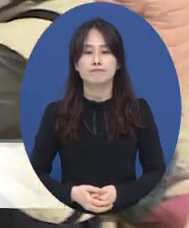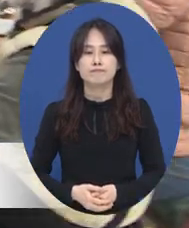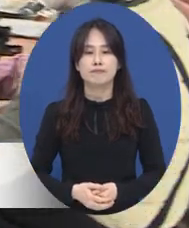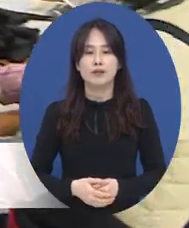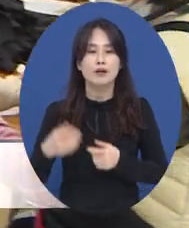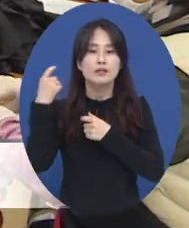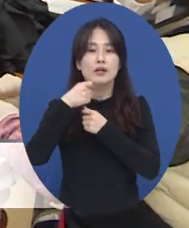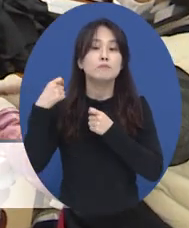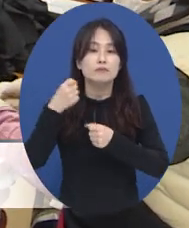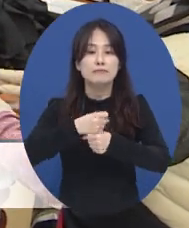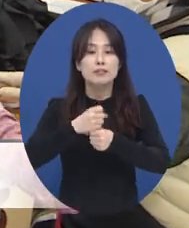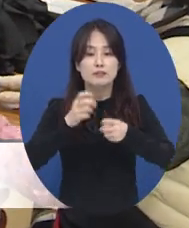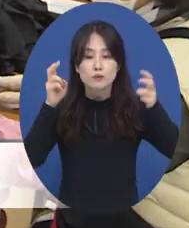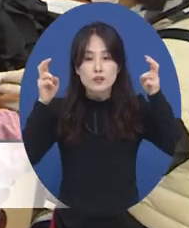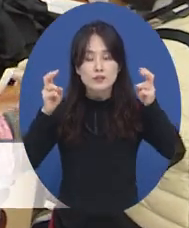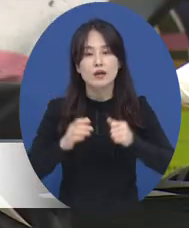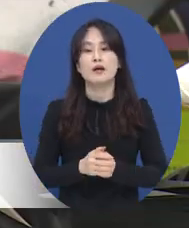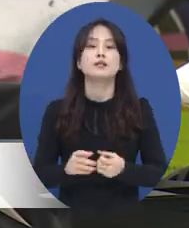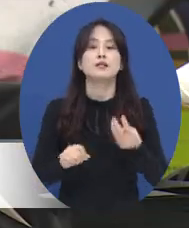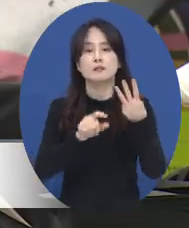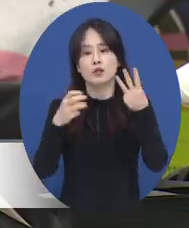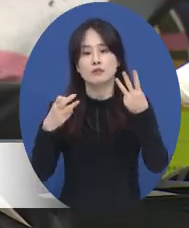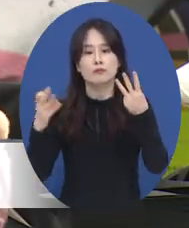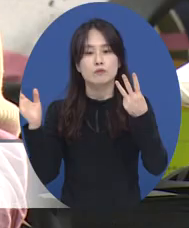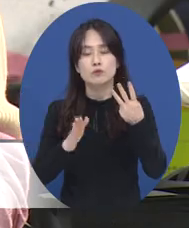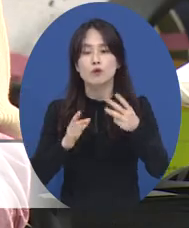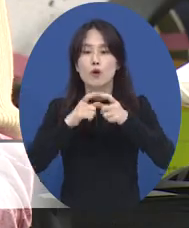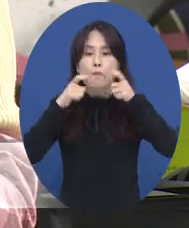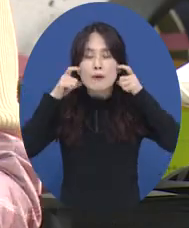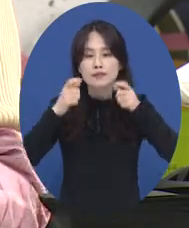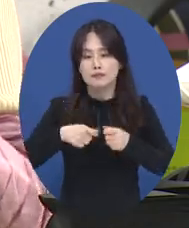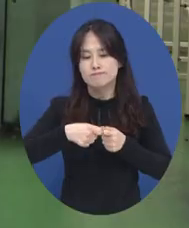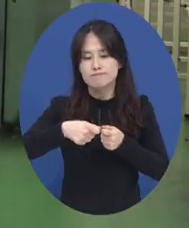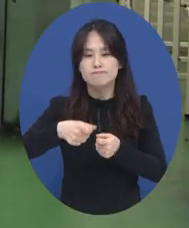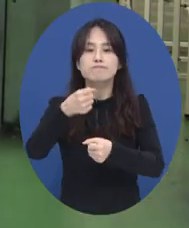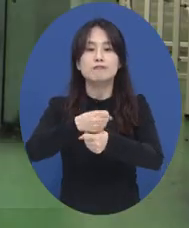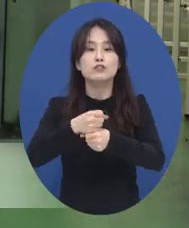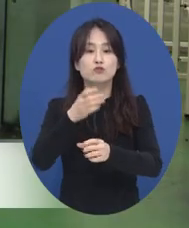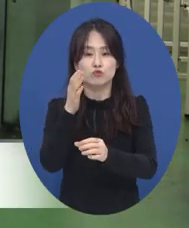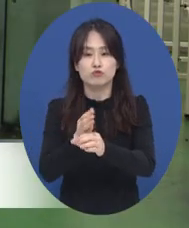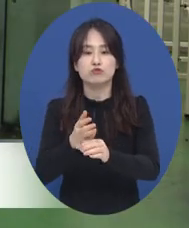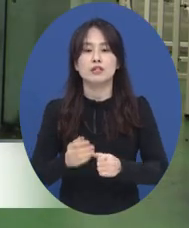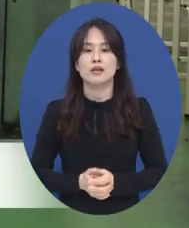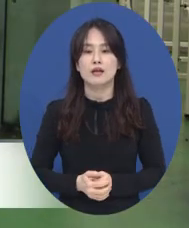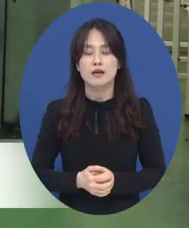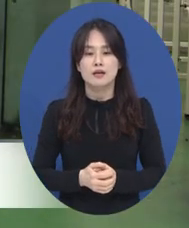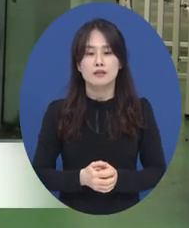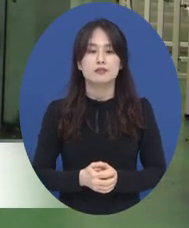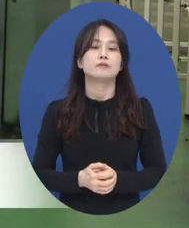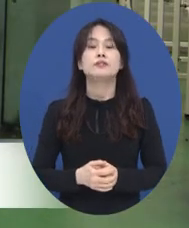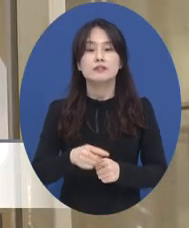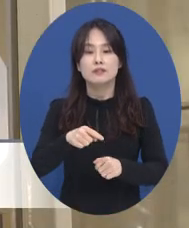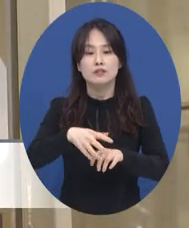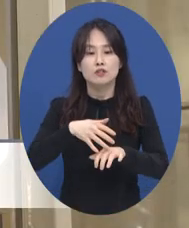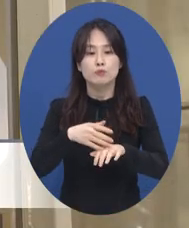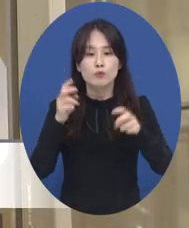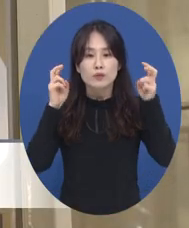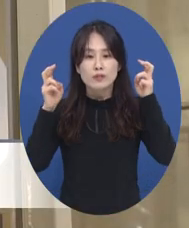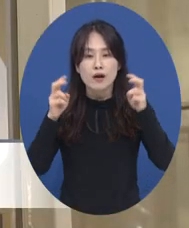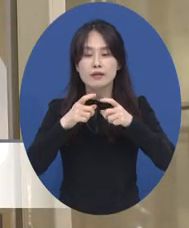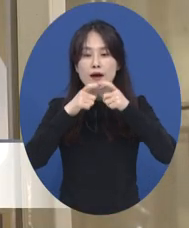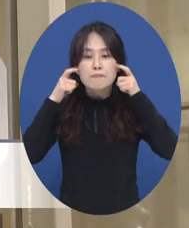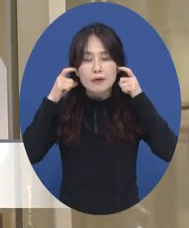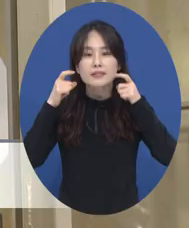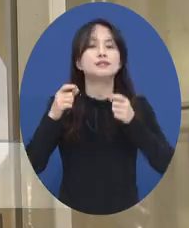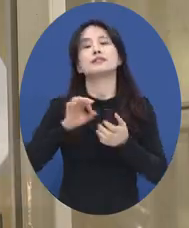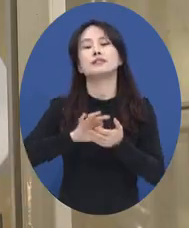스카프를 제조하던 이 업체는 지난 13일부터 마스크를 제작 중입니다. 니트 원단을 짜던 업체 역시 마스크에 쓰일